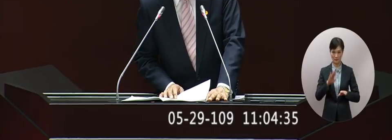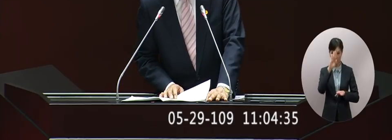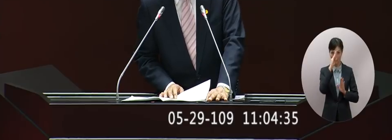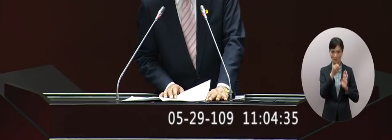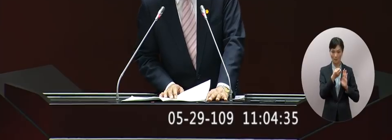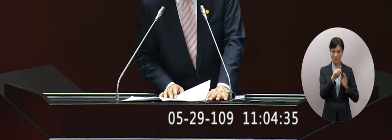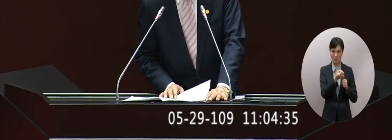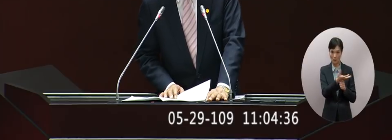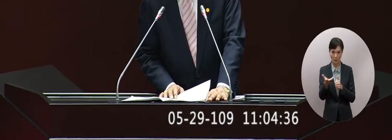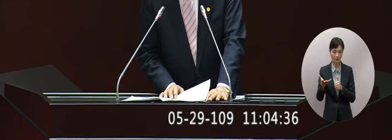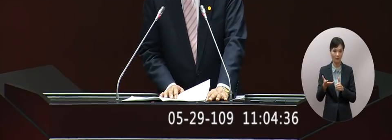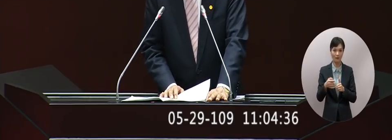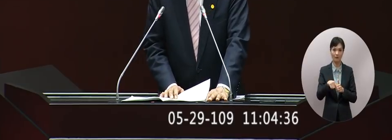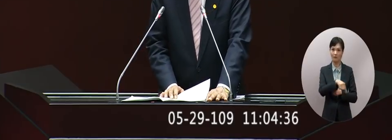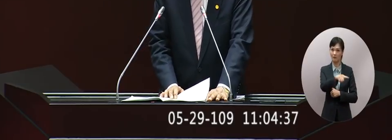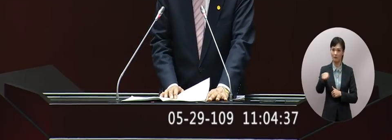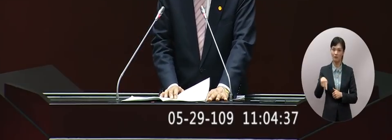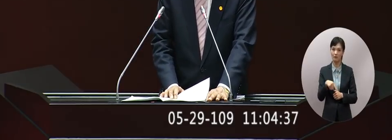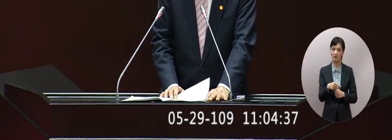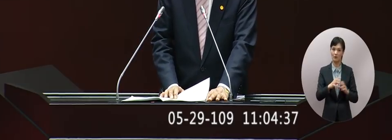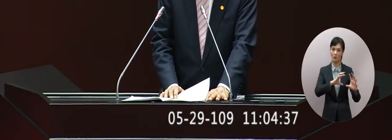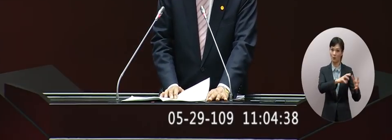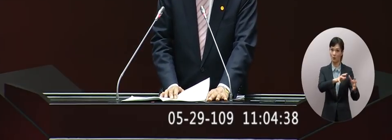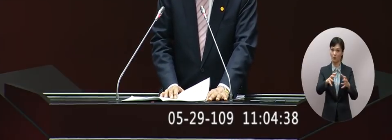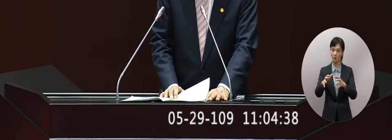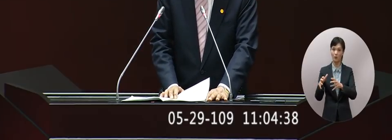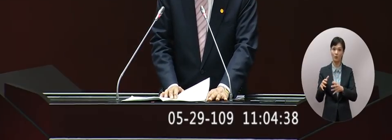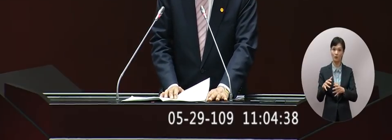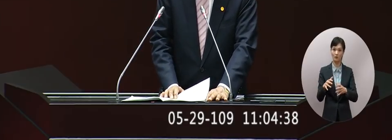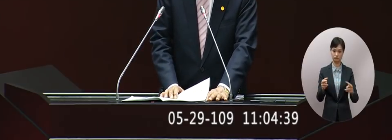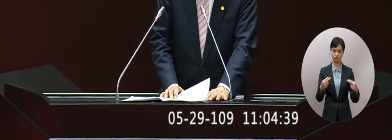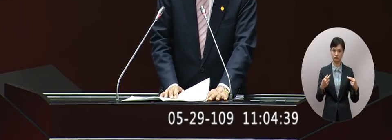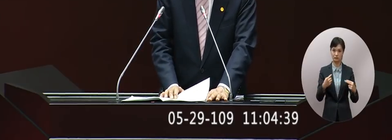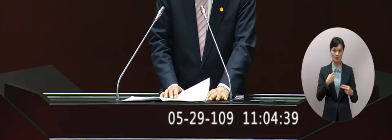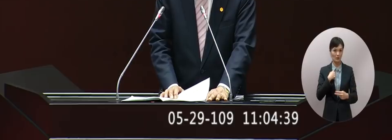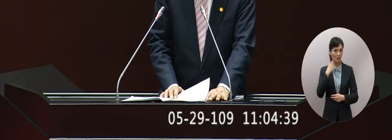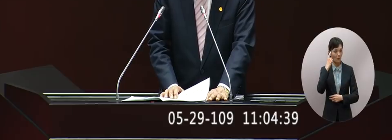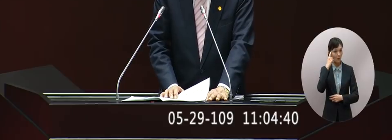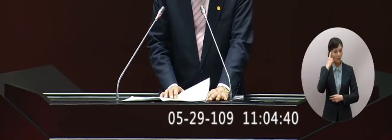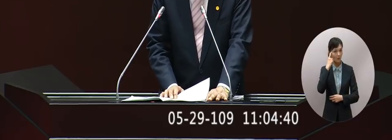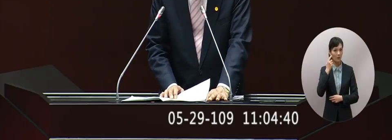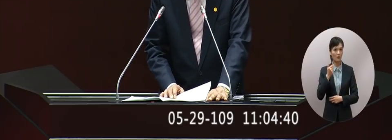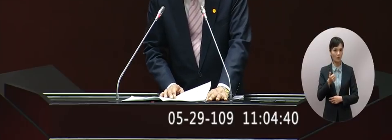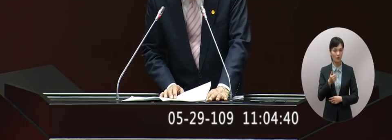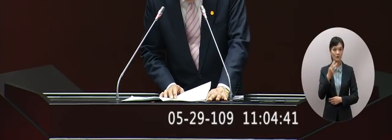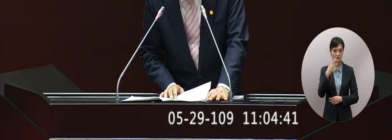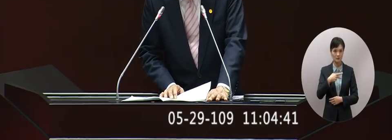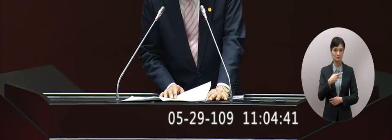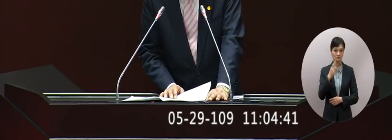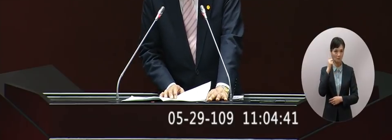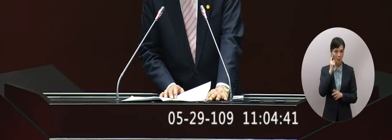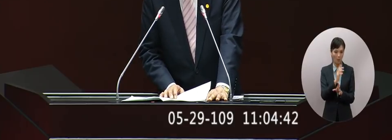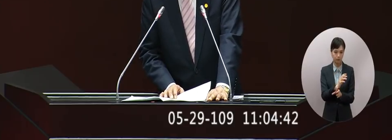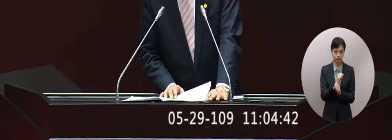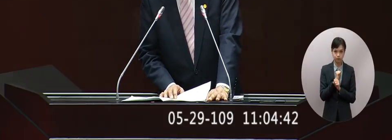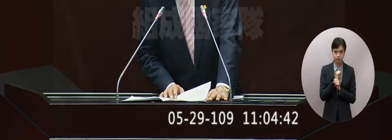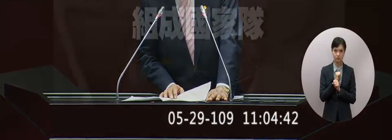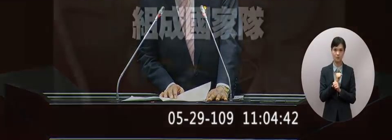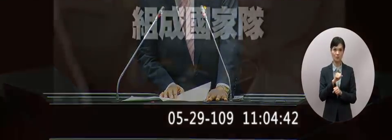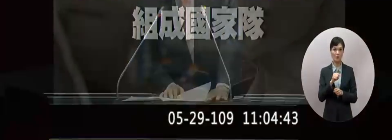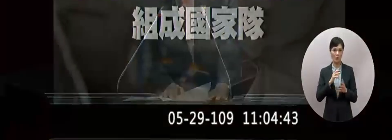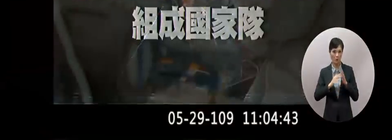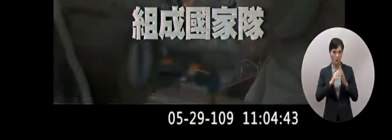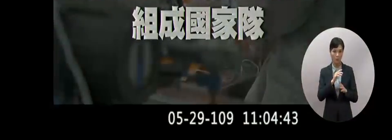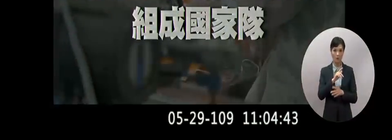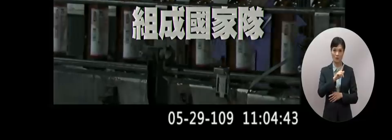家都注意到，所有战略的物资都必须